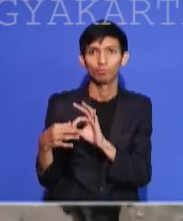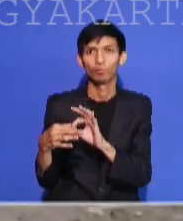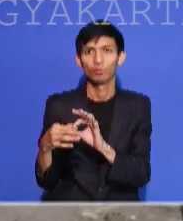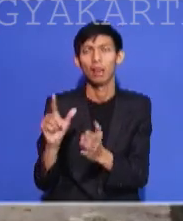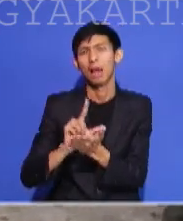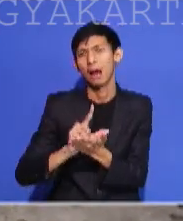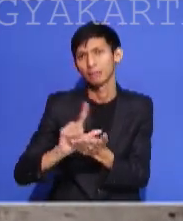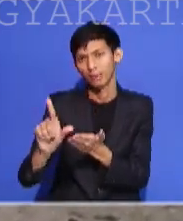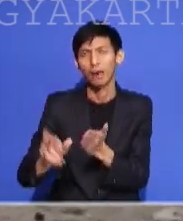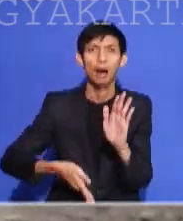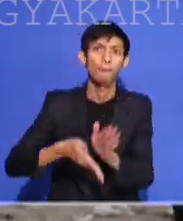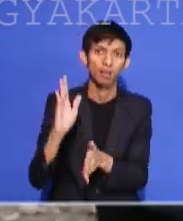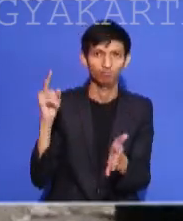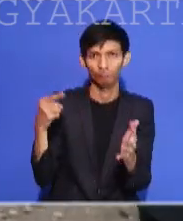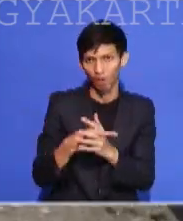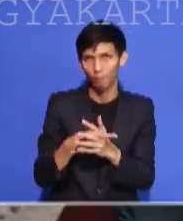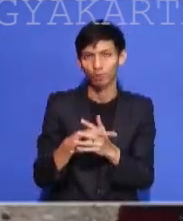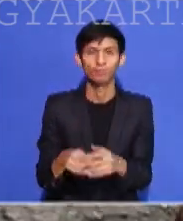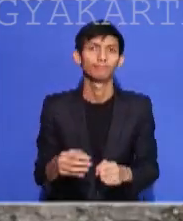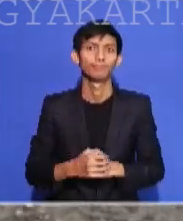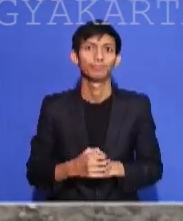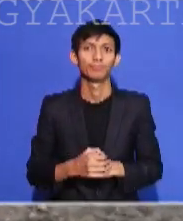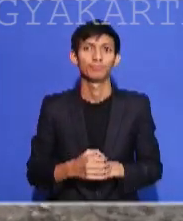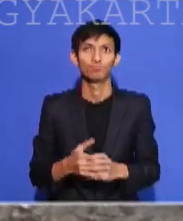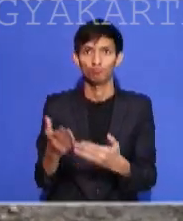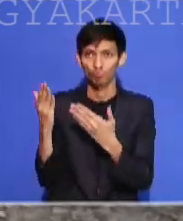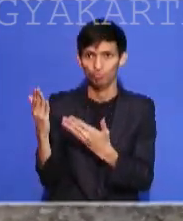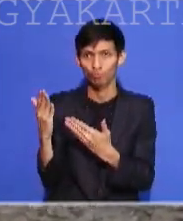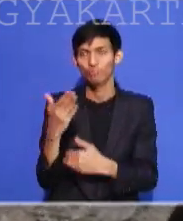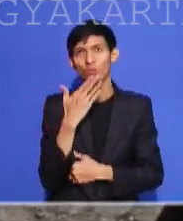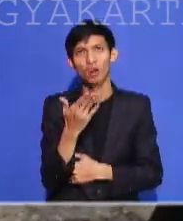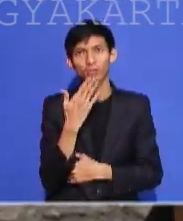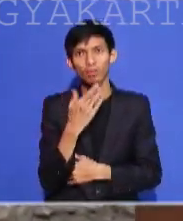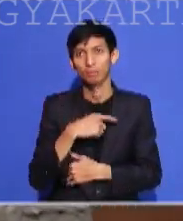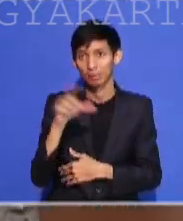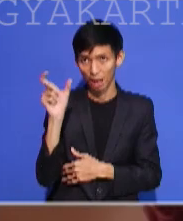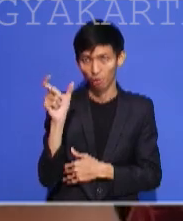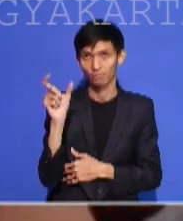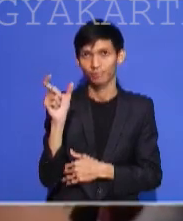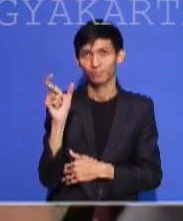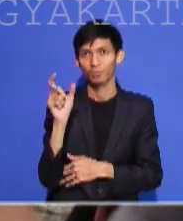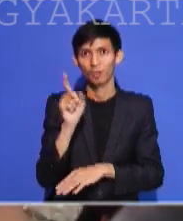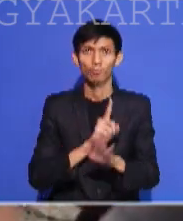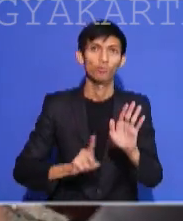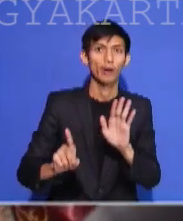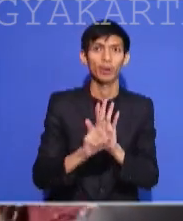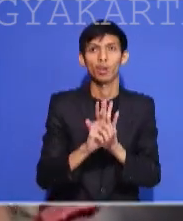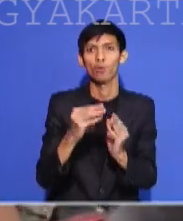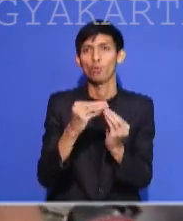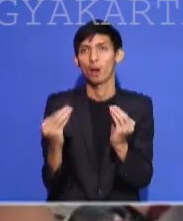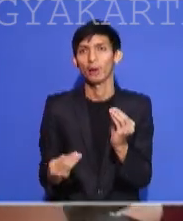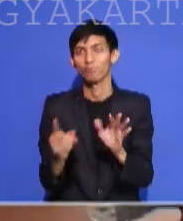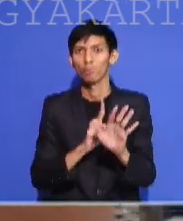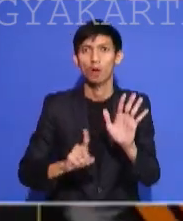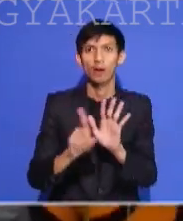Pilkada serentak 2024 Ia juga berterima kasih kepada kandidat Pasangan calon walikota dan wakil walikota